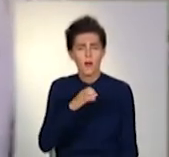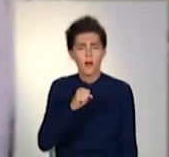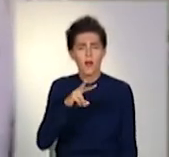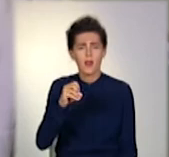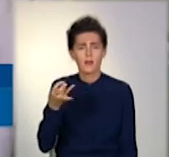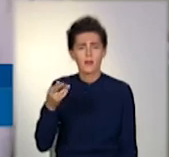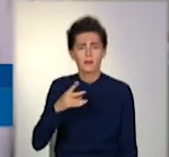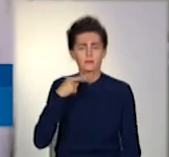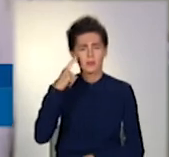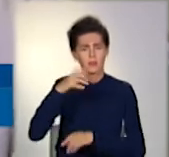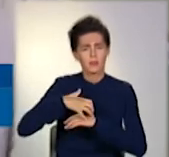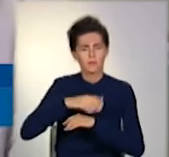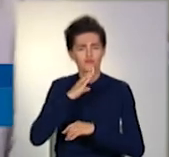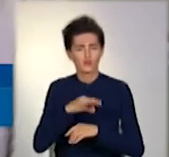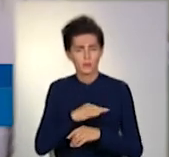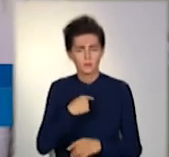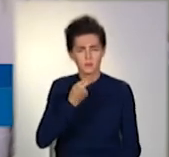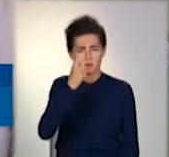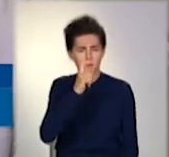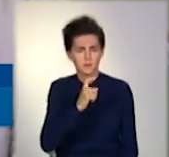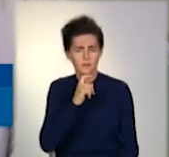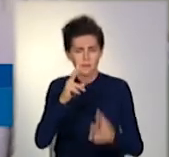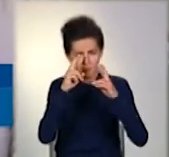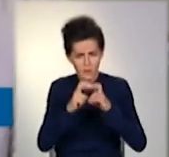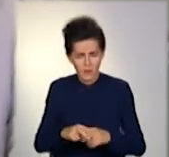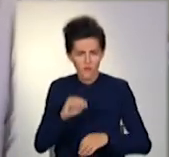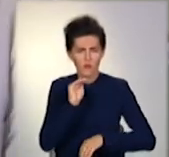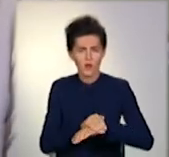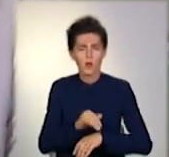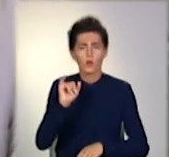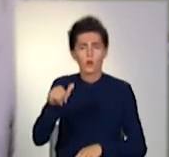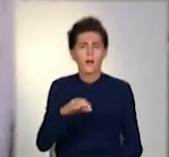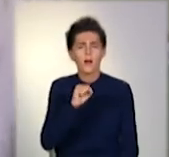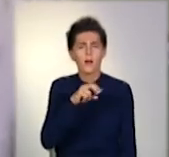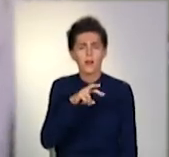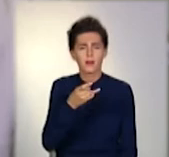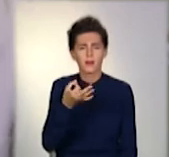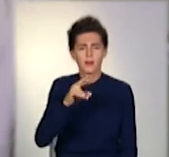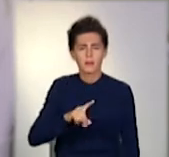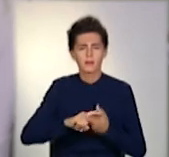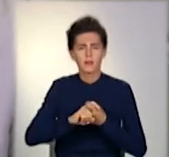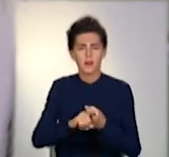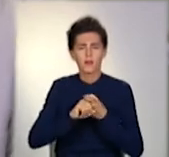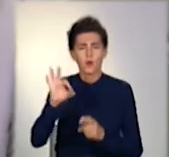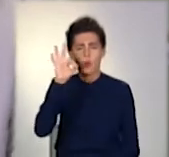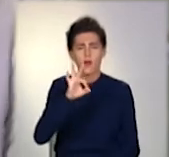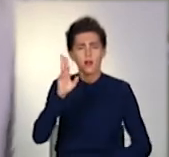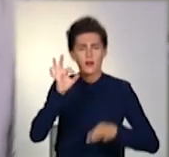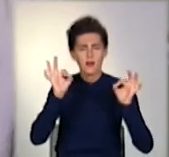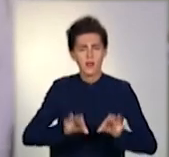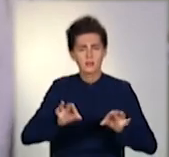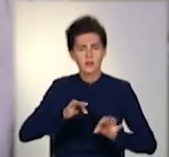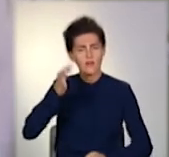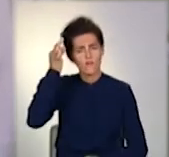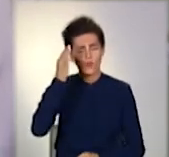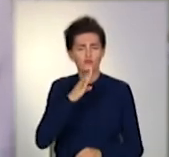жену. І коли ми провели обслідування, вияснилося, що у нього була алергія, контактний дерматит на краску для волос у